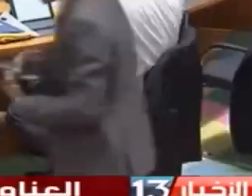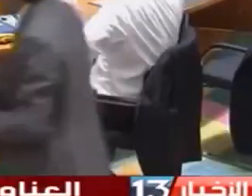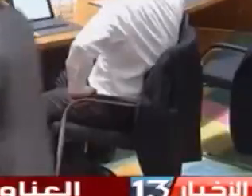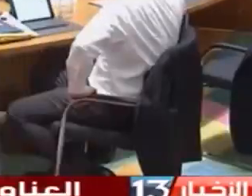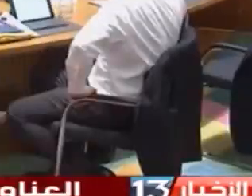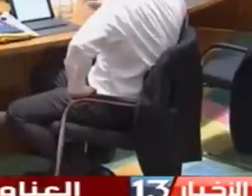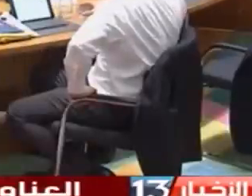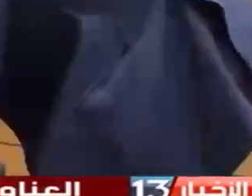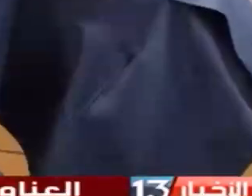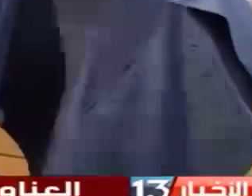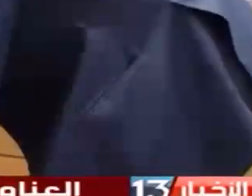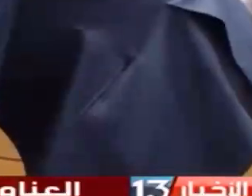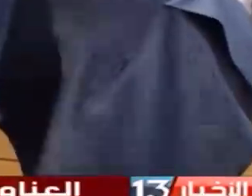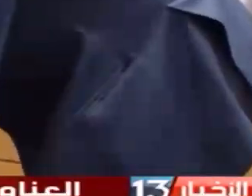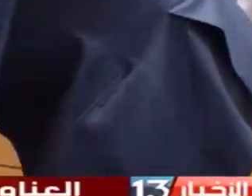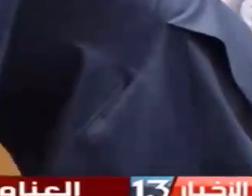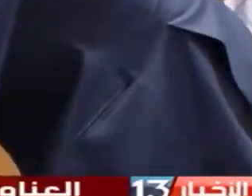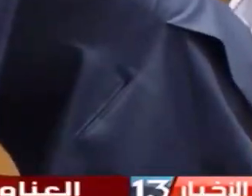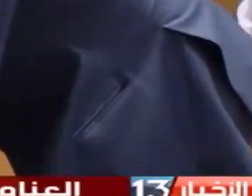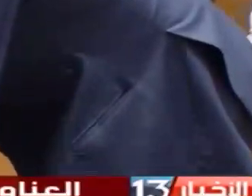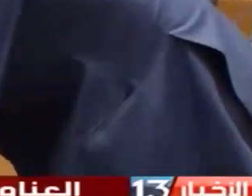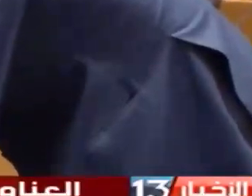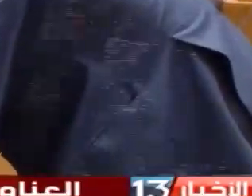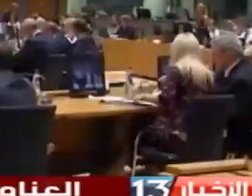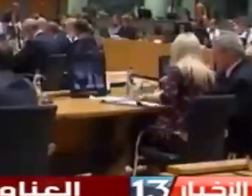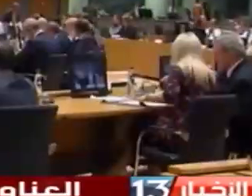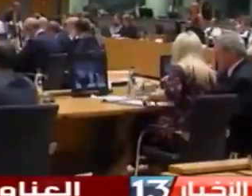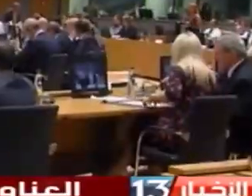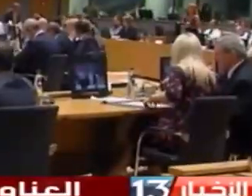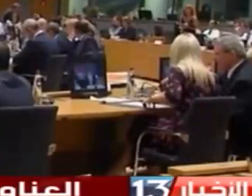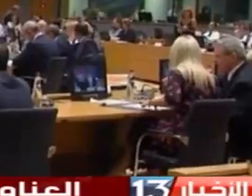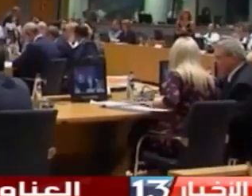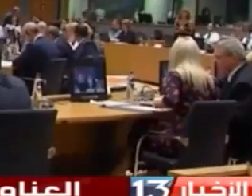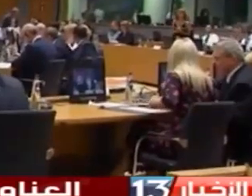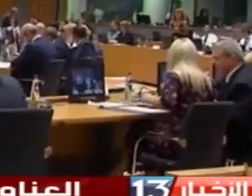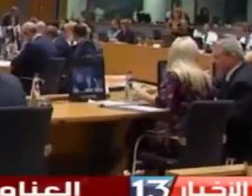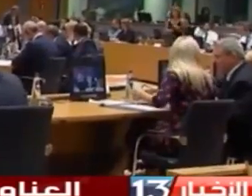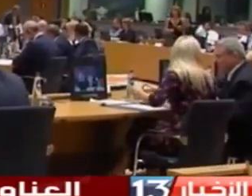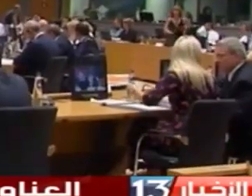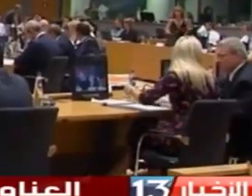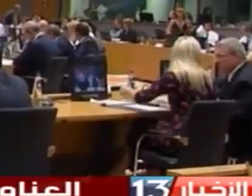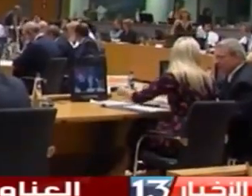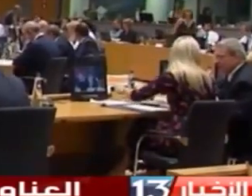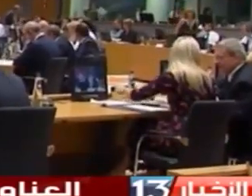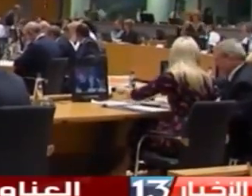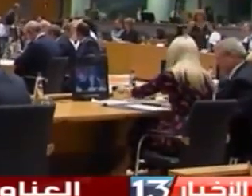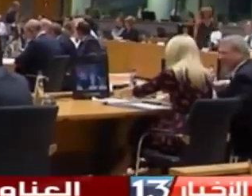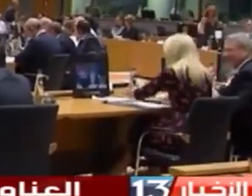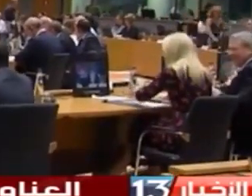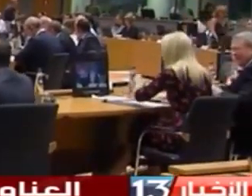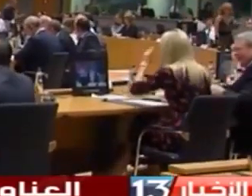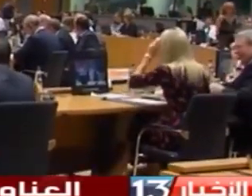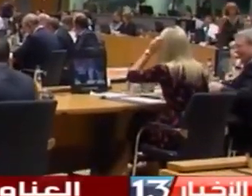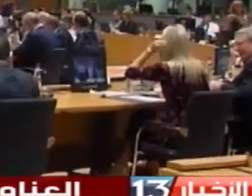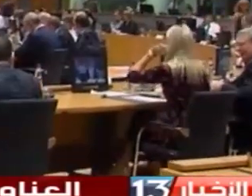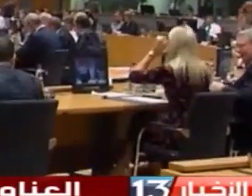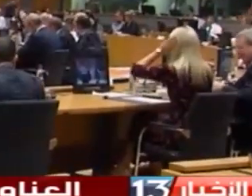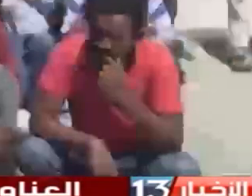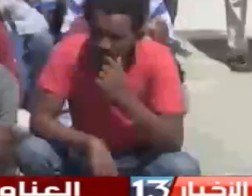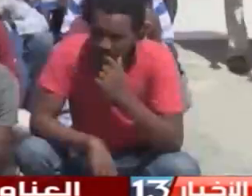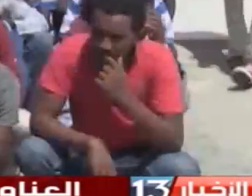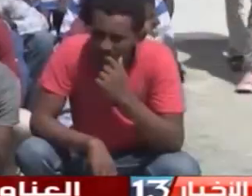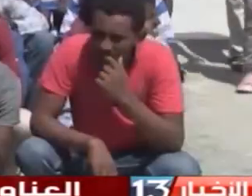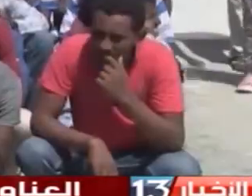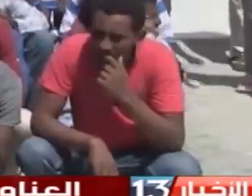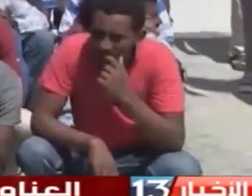ملف الهجرة غير النظامية في المتوسط ومفاوضات بريكسيت الشاقة المتعلقة بخروج بريطانيا من الاتحاد على رأس أولويات